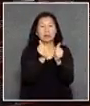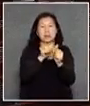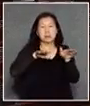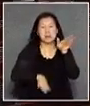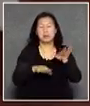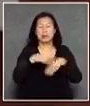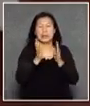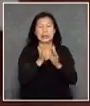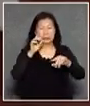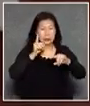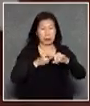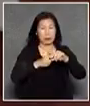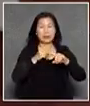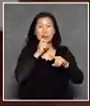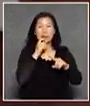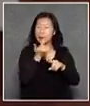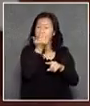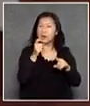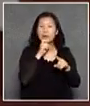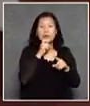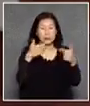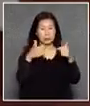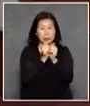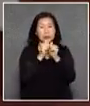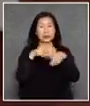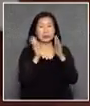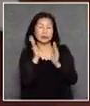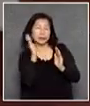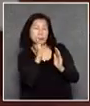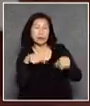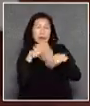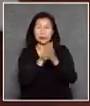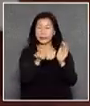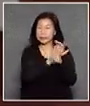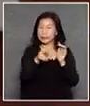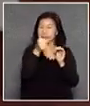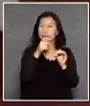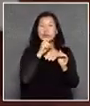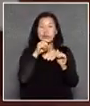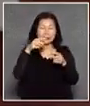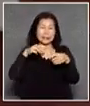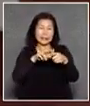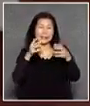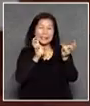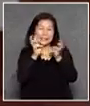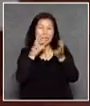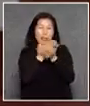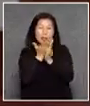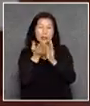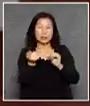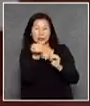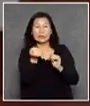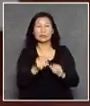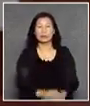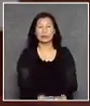巧妙嘅理論魔術就係話，從好多正確或者近似正確嘅論據，引申出不正確嘅結論，係